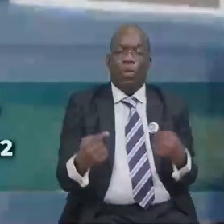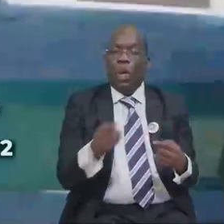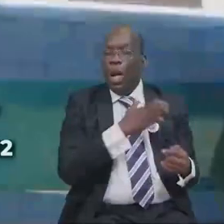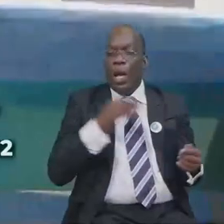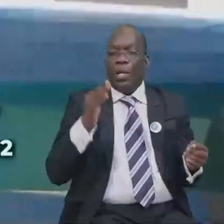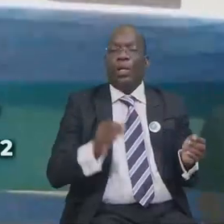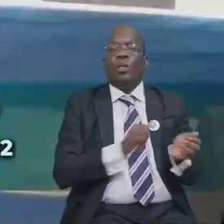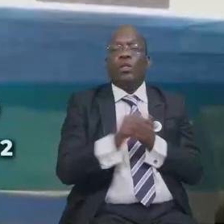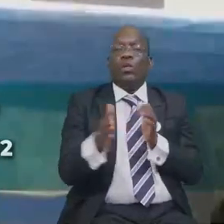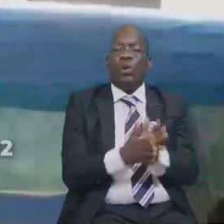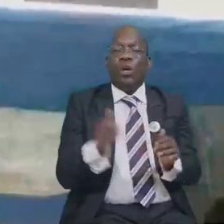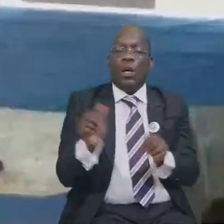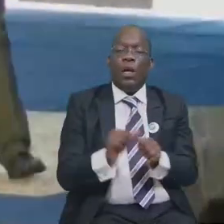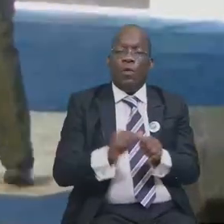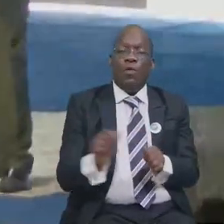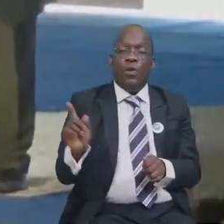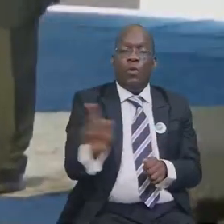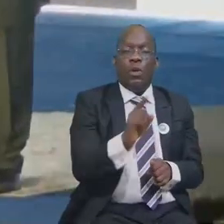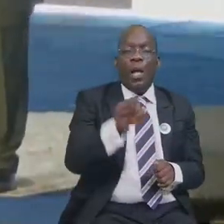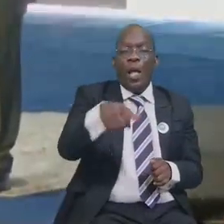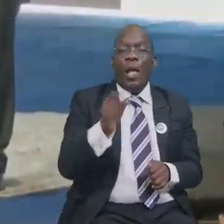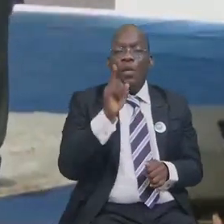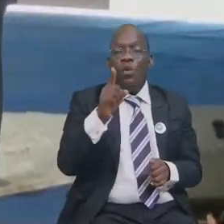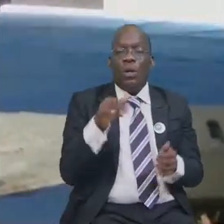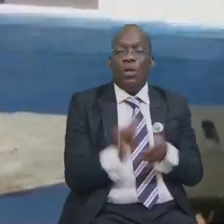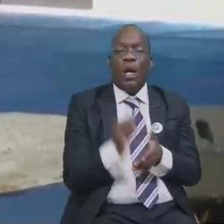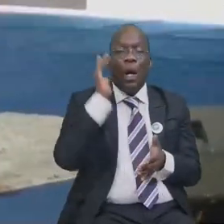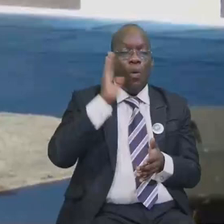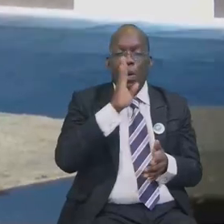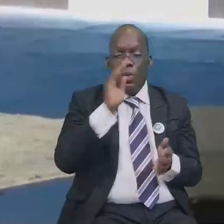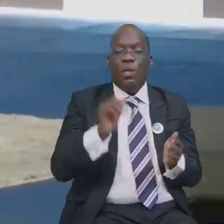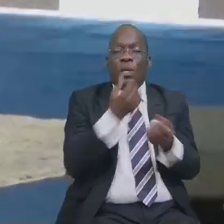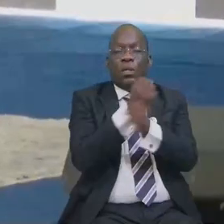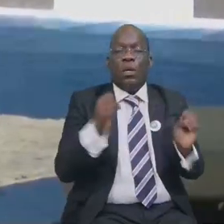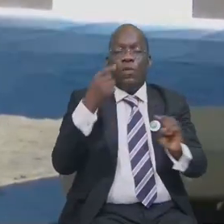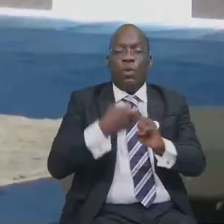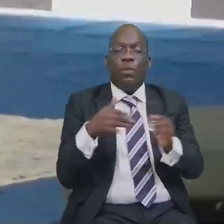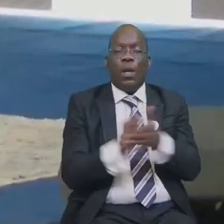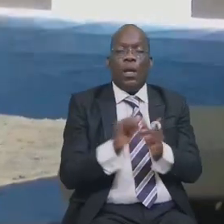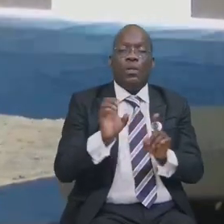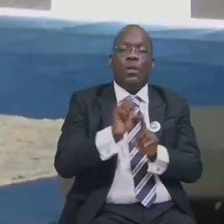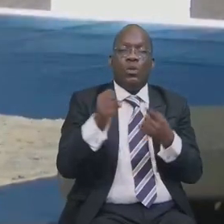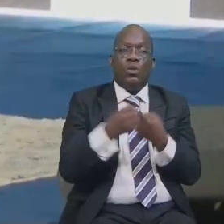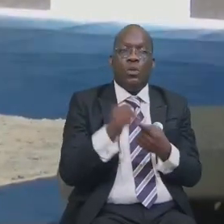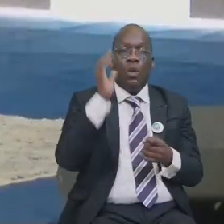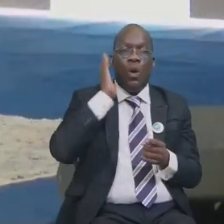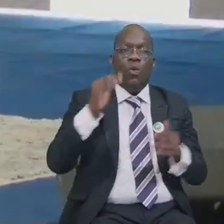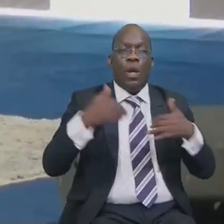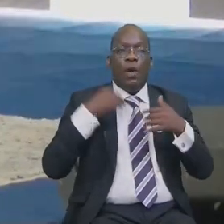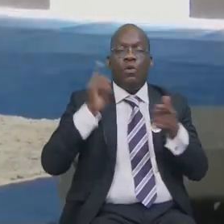Et quiconque sera sauvé de cette situation devait entrer dans